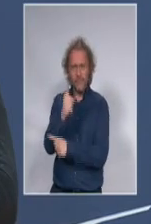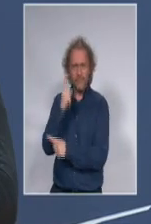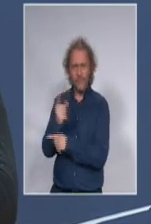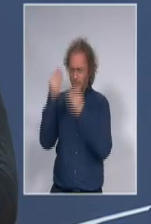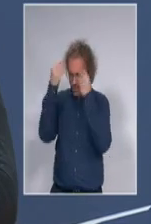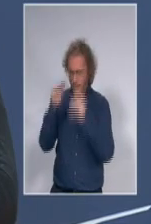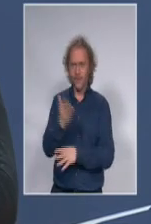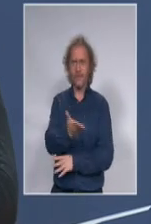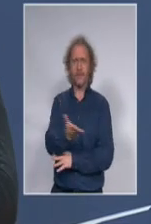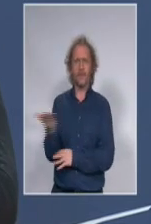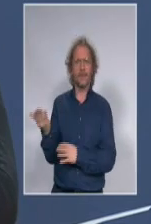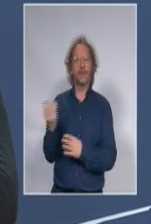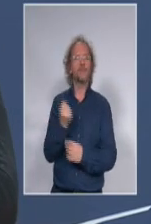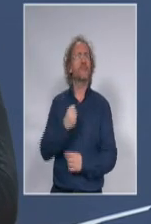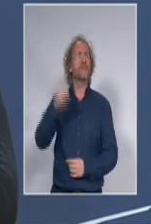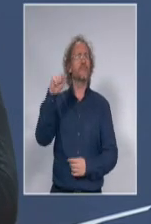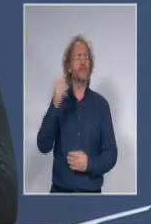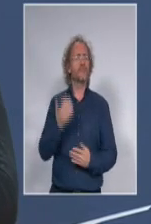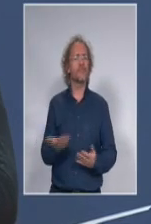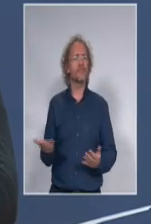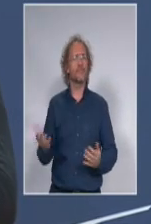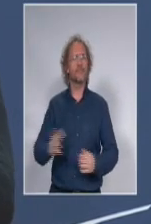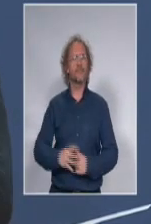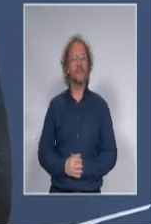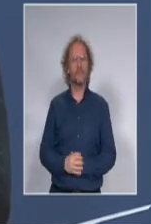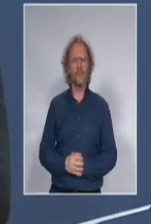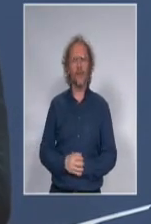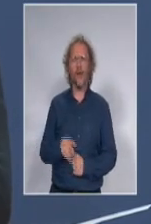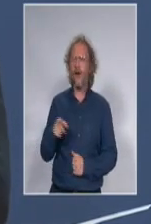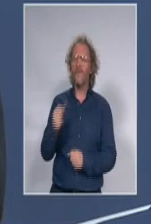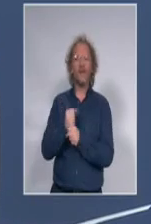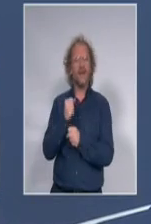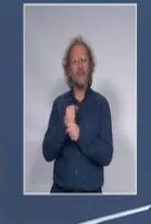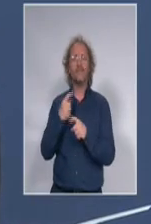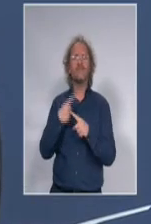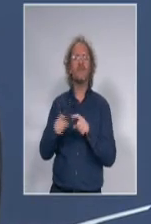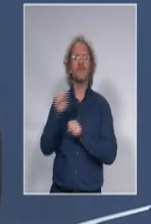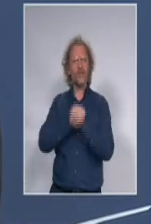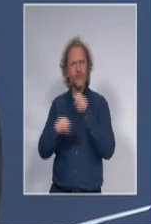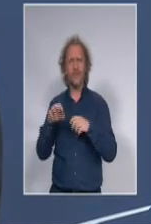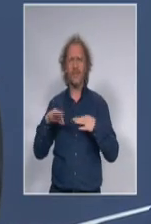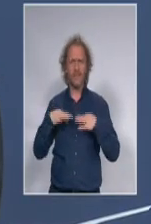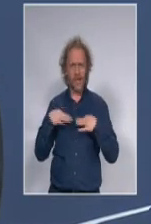Ovo sve radimo da bismo zaštitili zdravlje ljudi. Ovo sam vam rekao da navedem ljudima primer